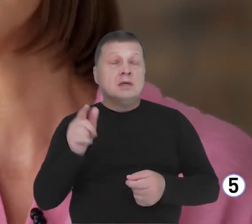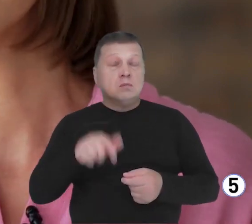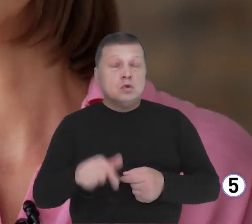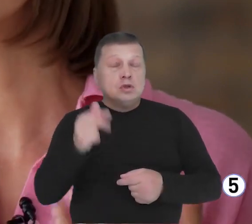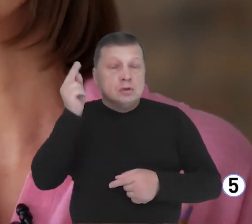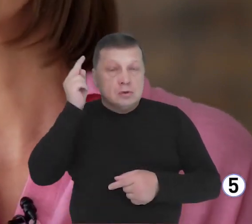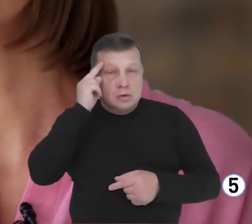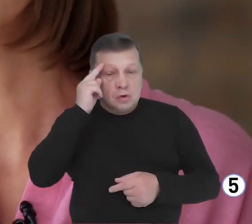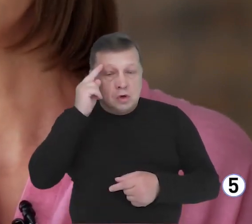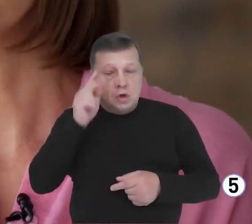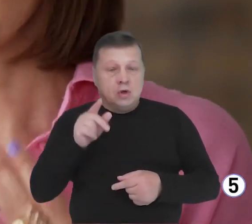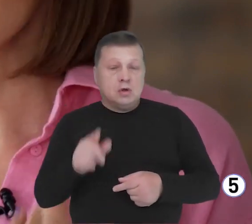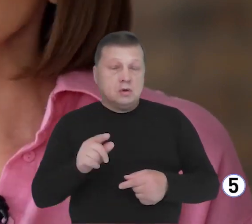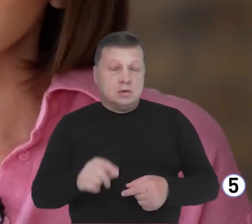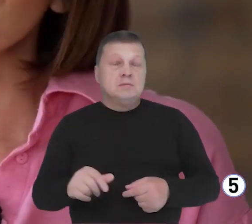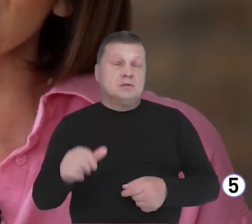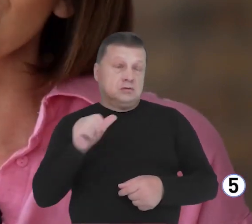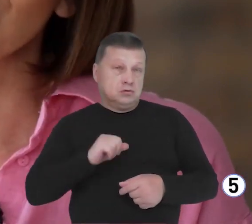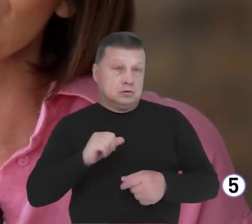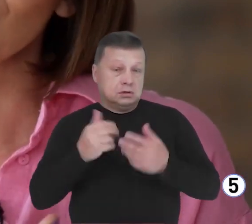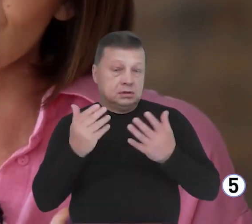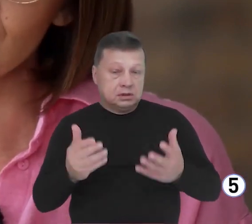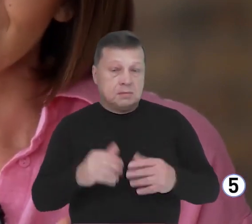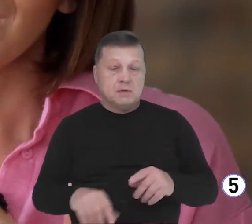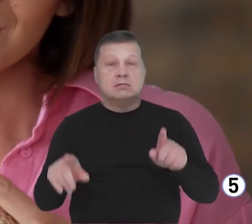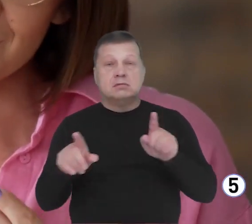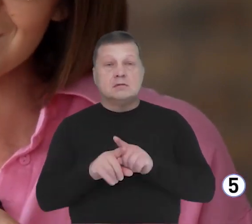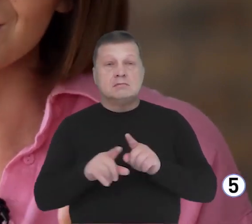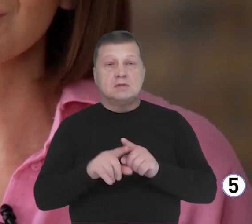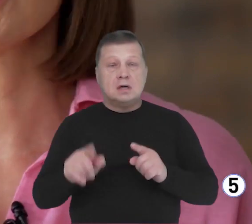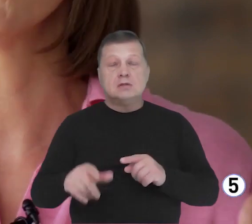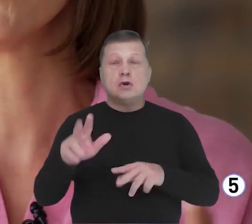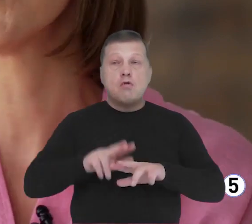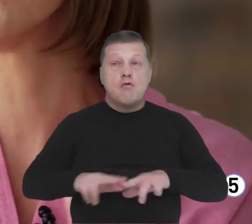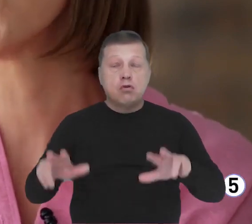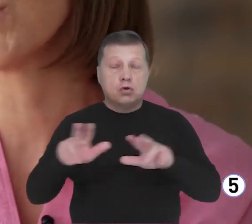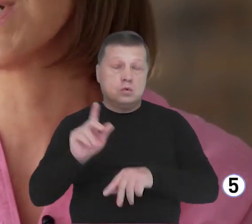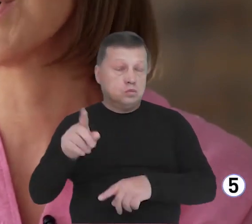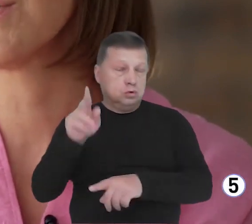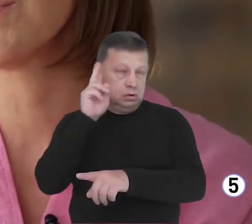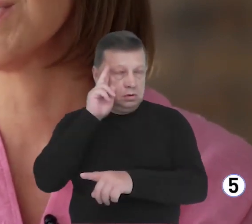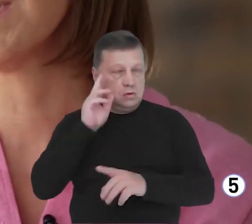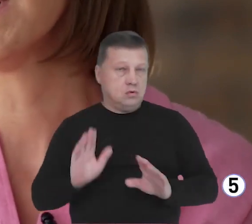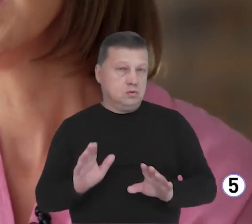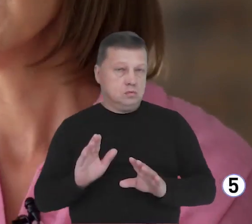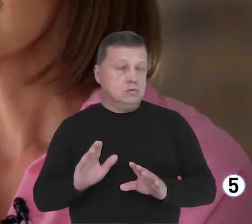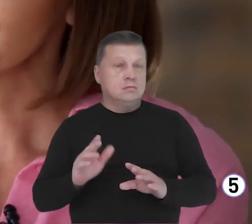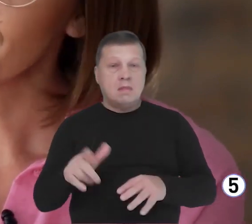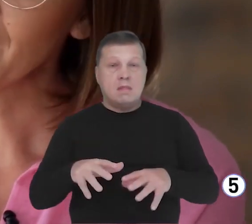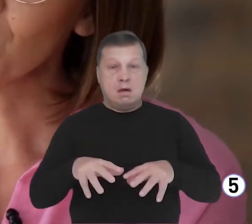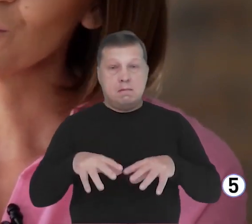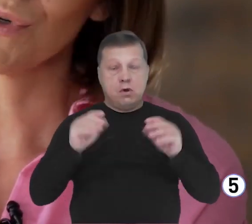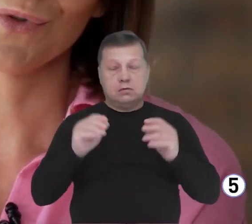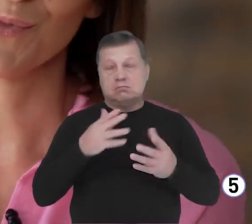znaleźli przestrzeń i zrozumienie w sobie samych, jeśli to nas dotyczy, ale w nas też, jeśli dotyczy to członka naszej rodziny,